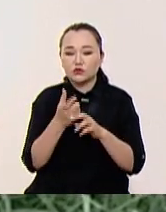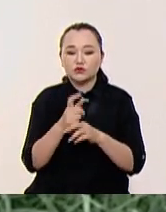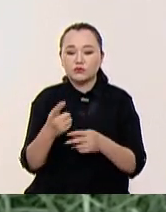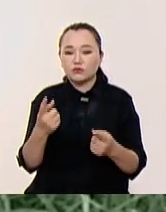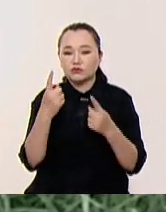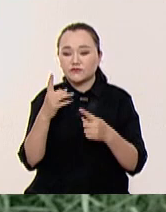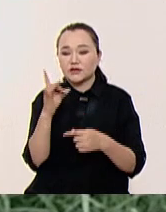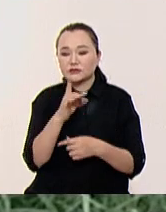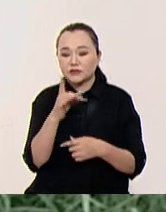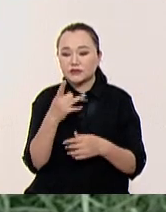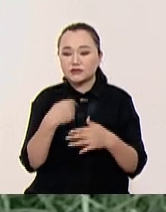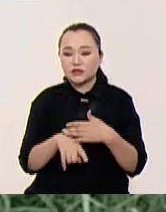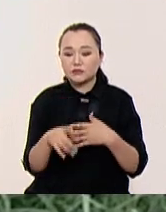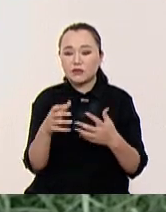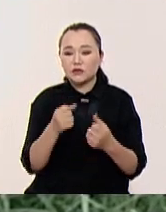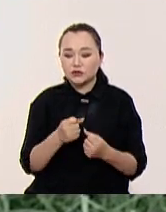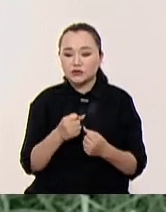размера,